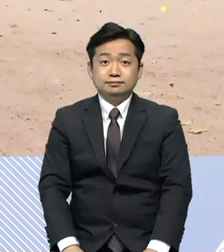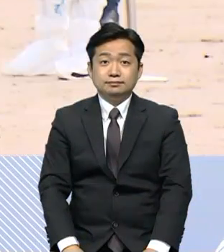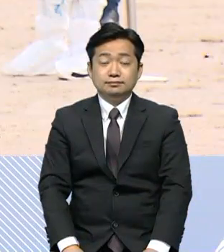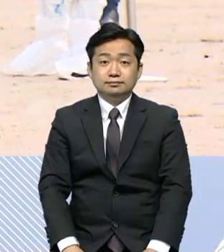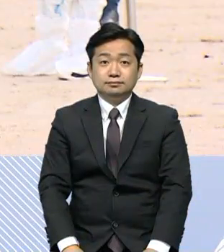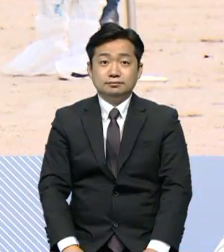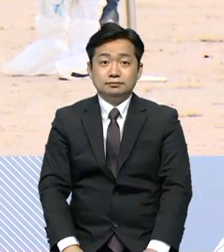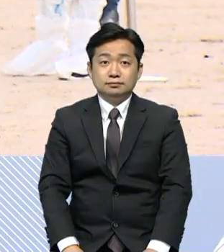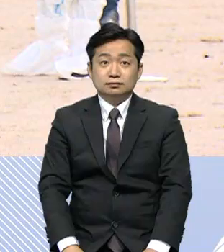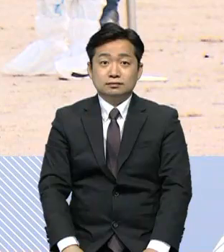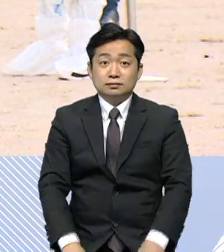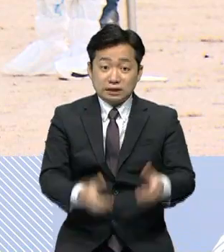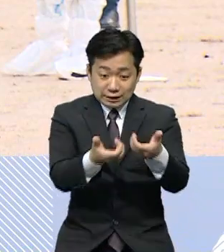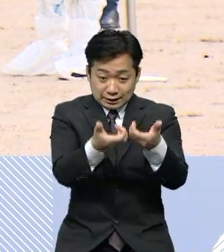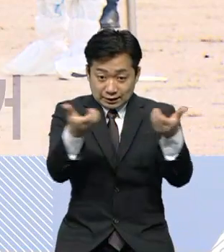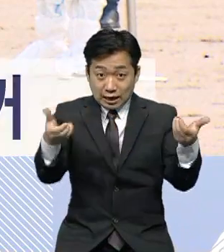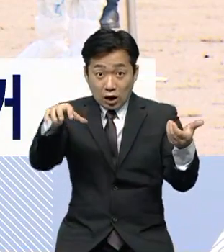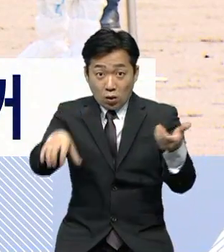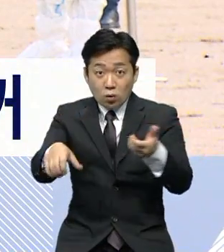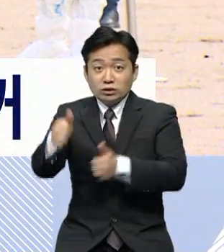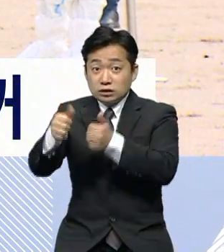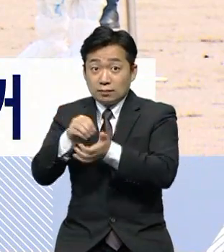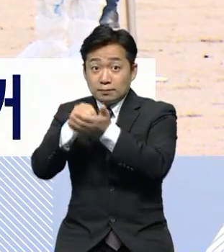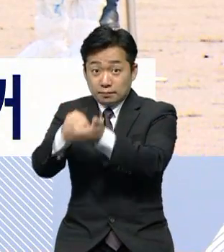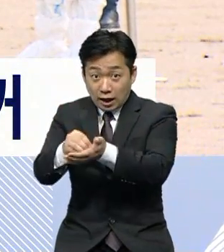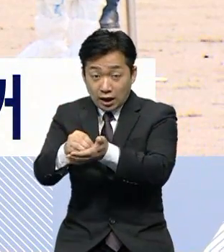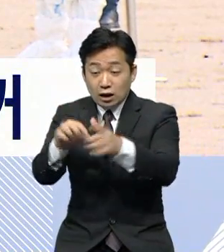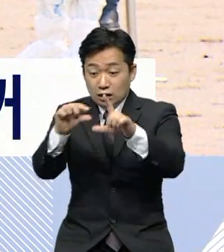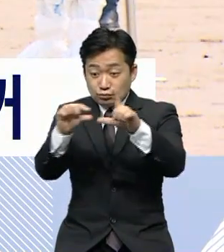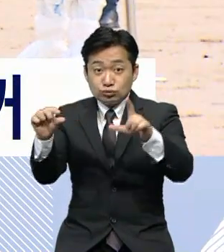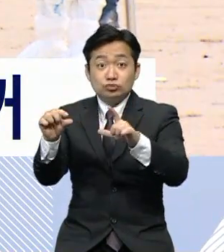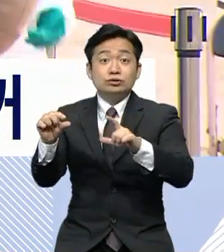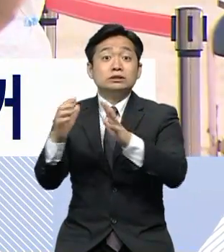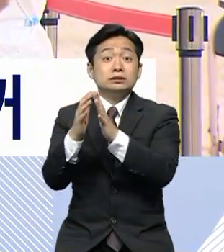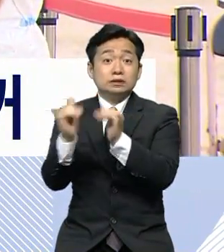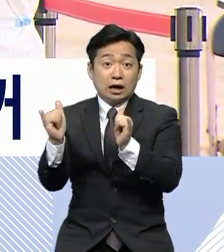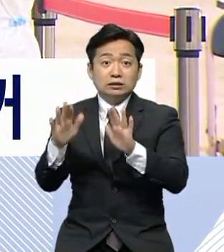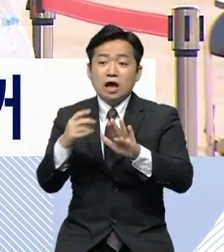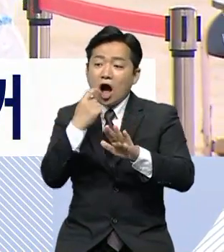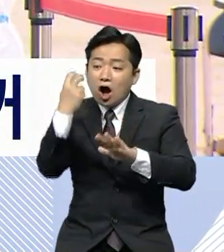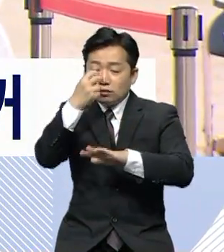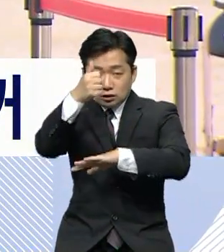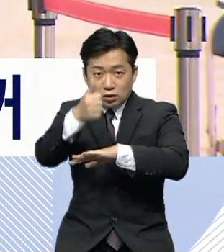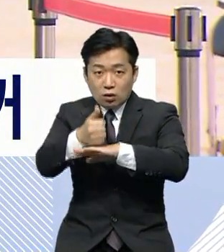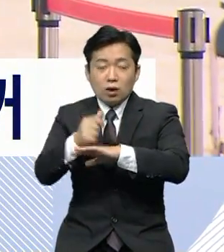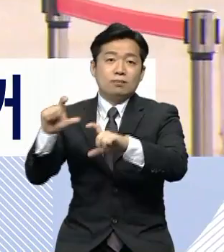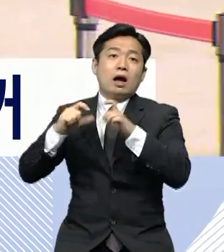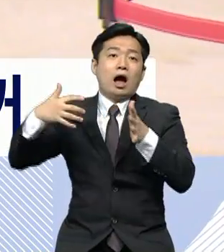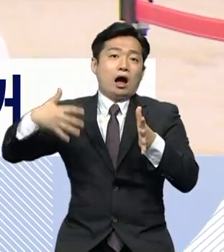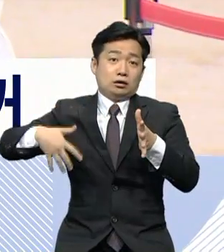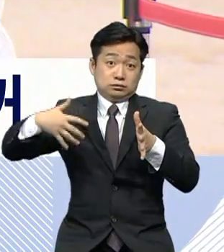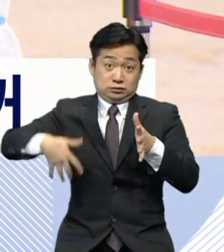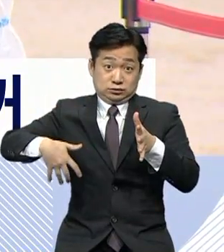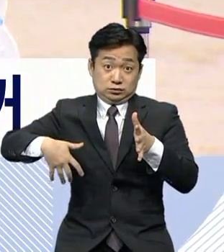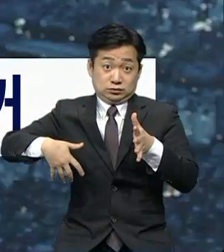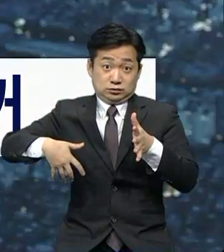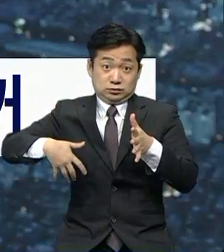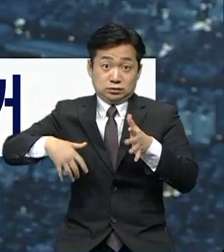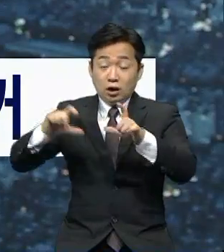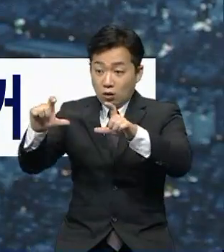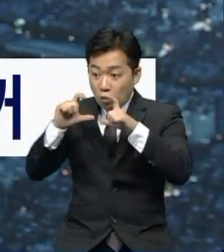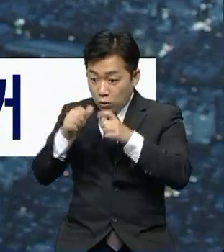네, 별도 시험장에서 시험을 치른 응시생 중 일부는 아직 검사 결과가 나오지 않았습니다. 따라서 검사 결과에